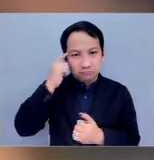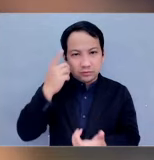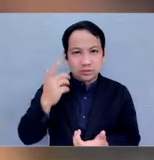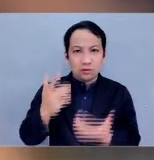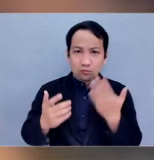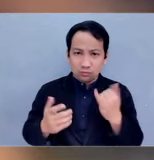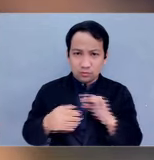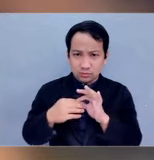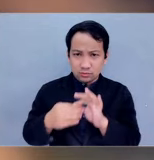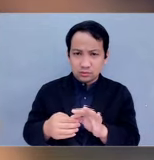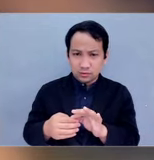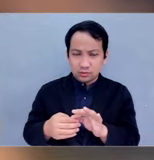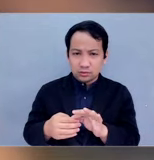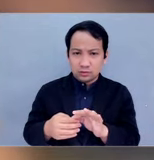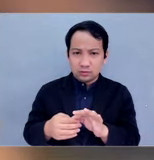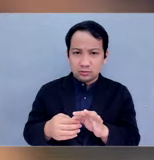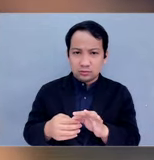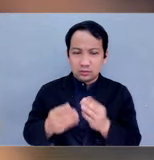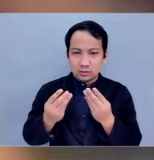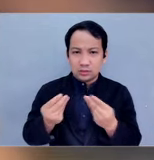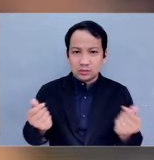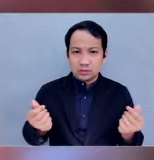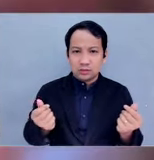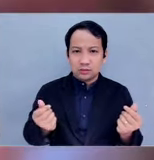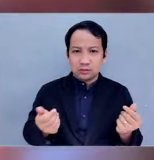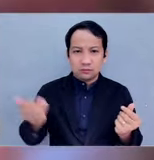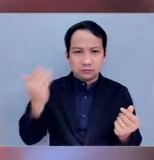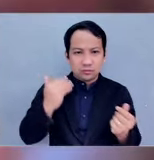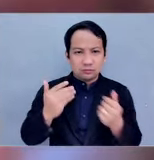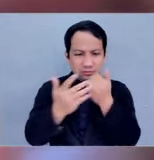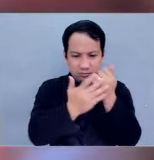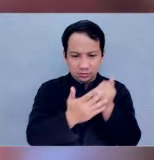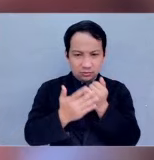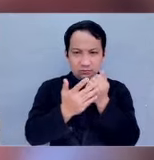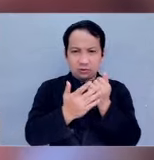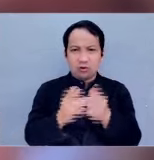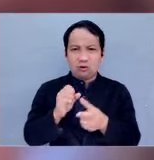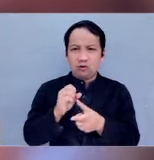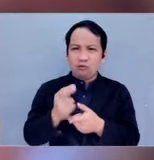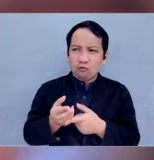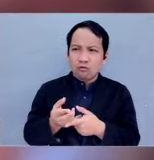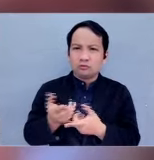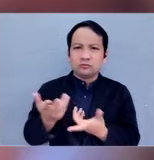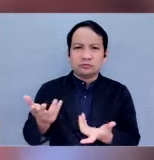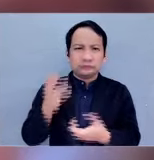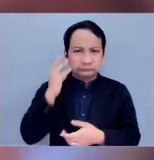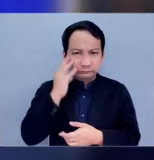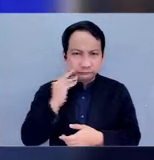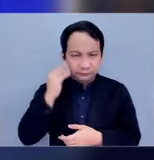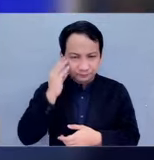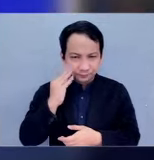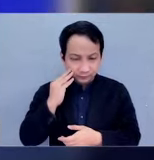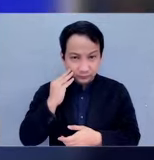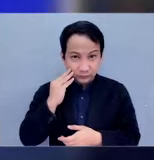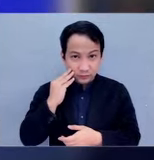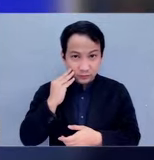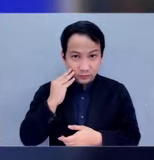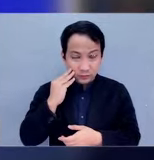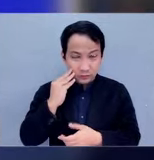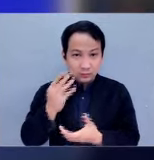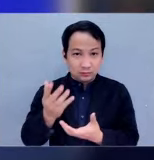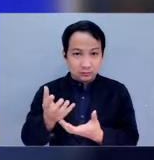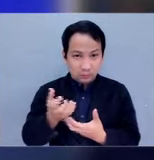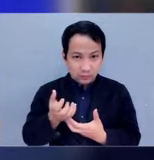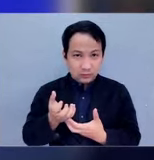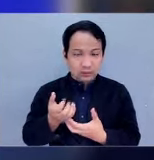kang mga unresolved, maybe trauma, or kung hindi man trauma, experiences na gusto mong